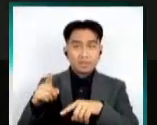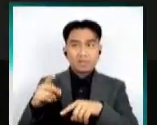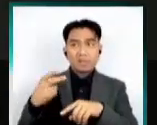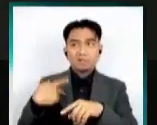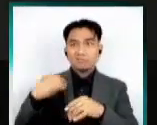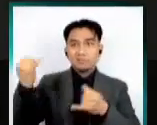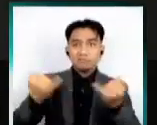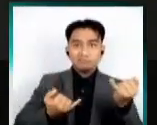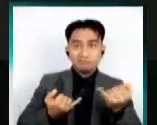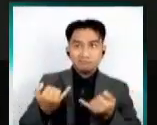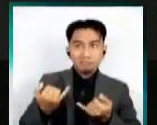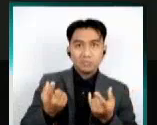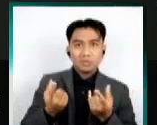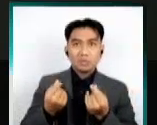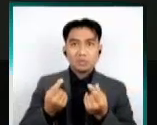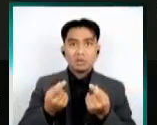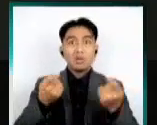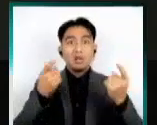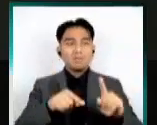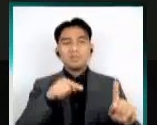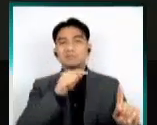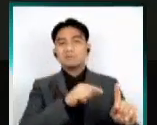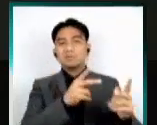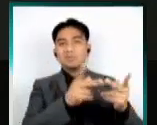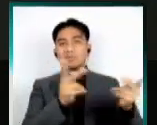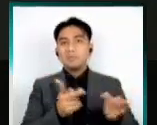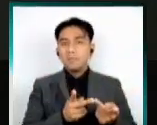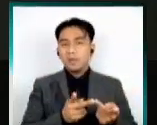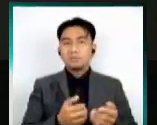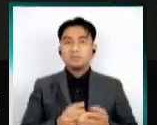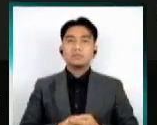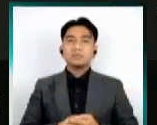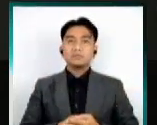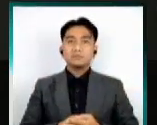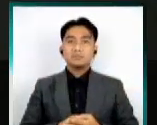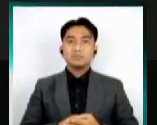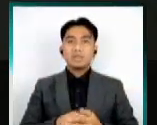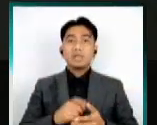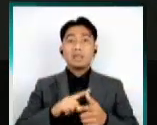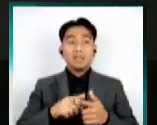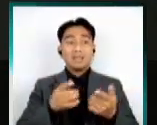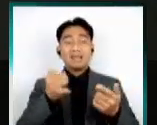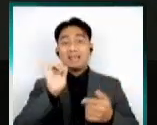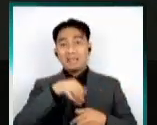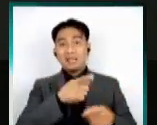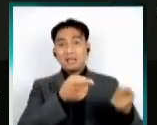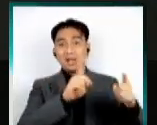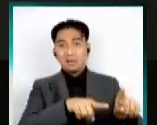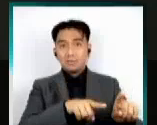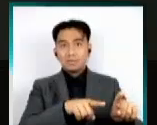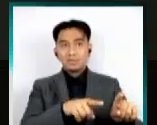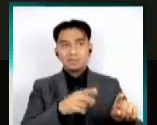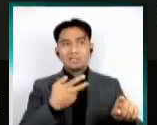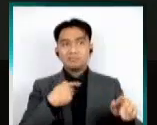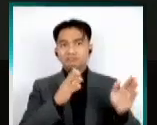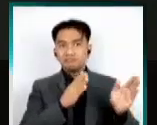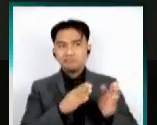sa pinangyarihan ho ng krimen. At dun po sa crime